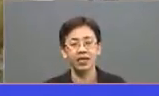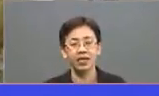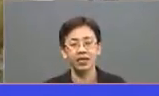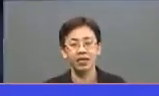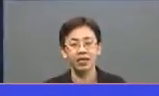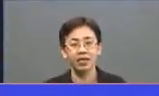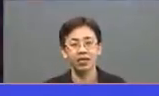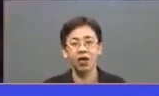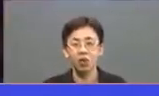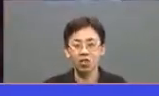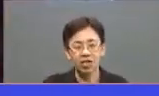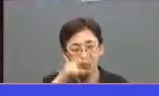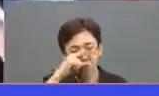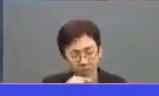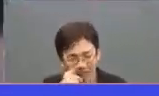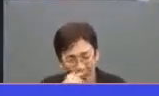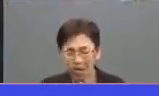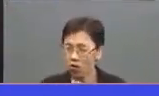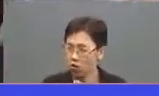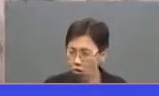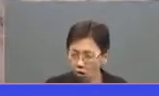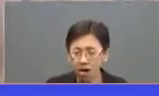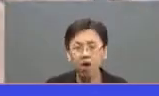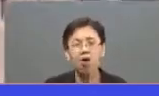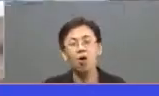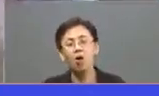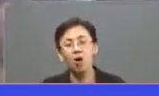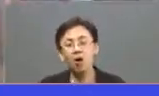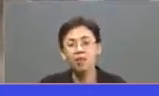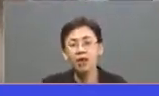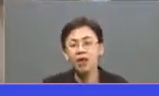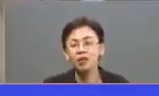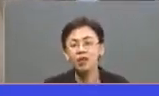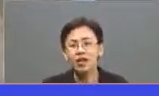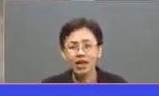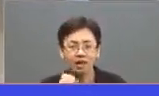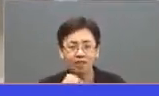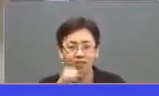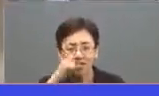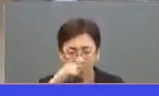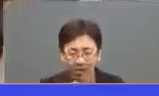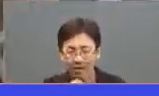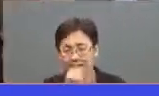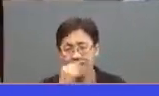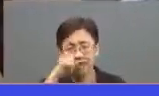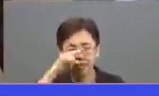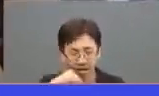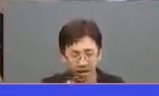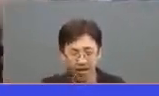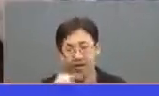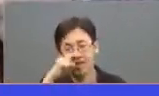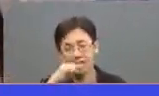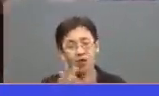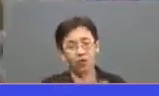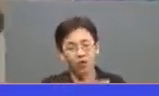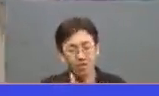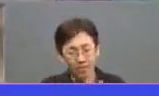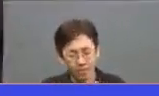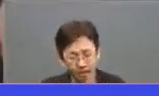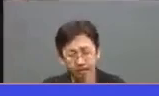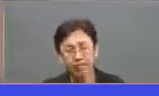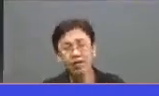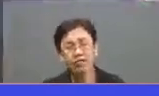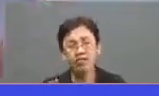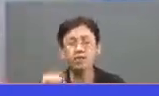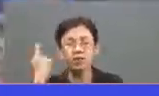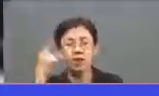ยุทธ์หลักสำคัญที่จะช่วยในการจุดพลังขับเคลื่อนการท่องเที่ยวได้แก่การยกระดับประสบการณ์จะโปรโมทการท่องเที่ยวไทย